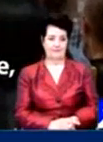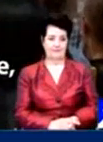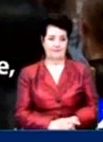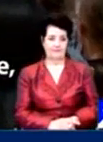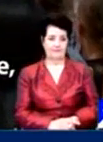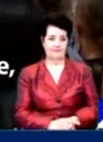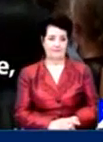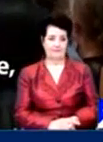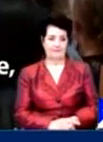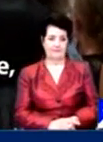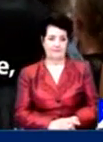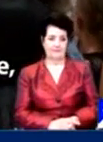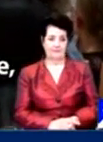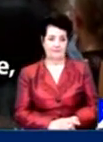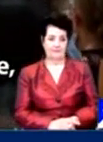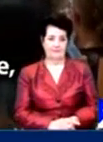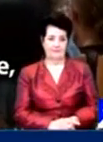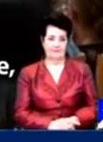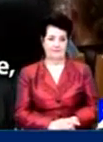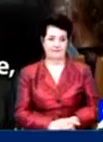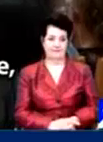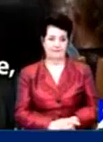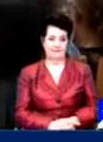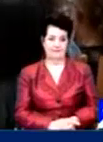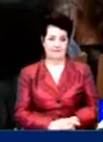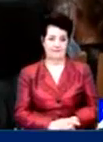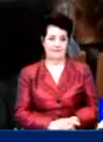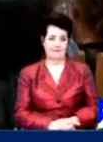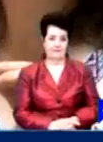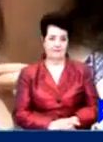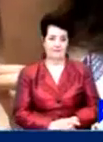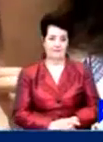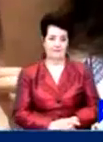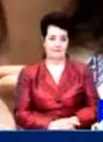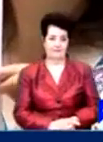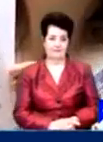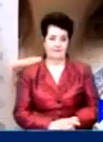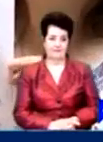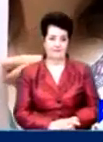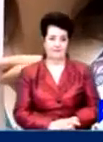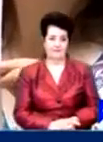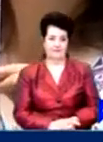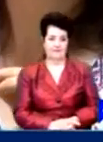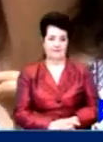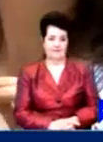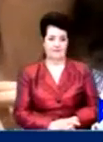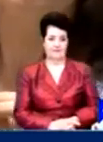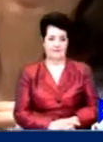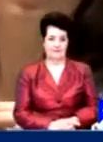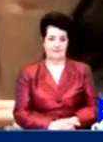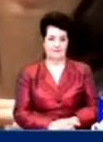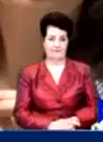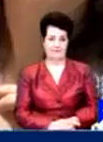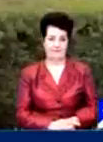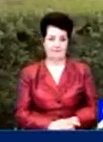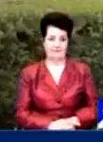musique uniquement pour le plaisir. Ce n'est pas du tout pour devenir professionnel ensuite. Donc eux étaient émerveillés d'entendre les jeunes moldaves qui